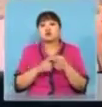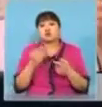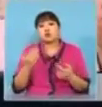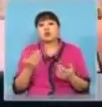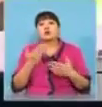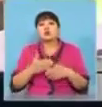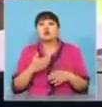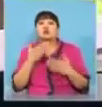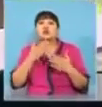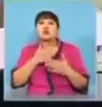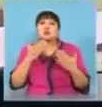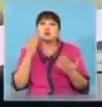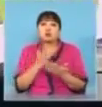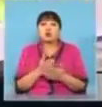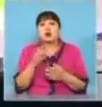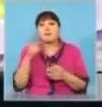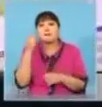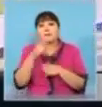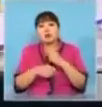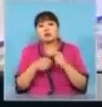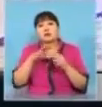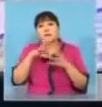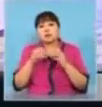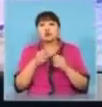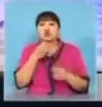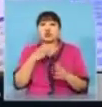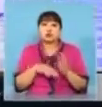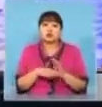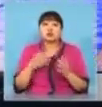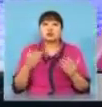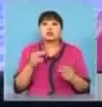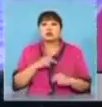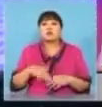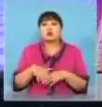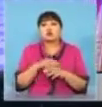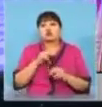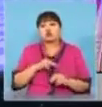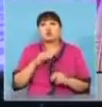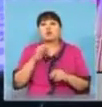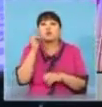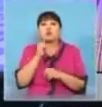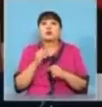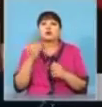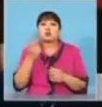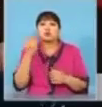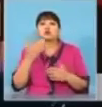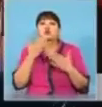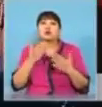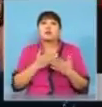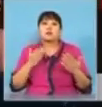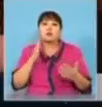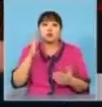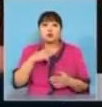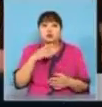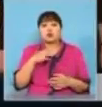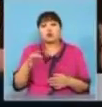олардың түлектеріне де сұраныс артып келеді. Материалдық техникалық базалары да жақсы. Енді еңбек нарығында жұмысшы мамандықтардың иелеріне деген сұраныс басымырақ